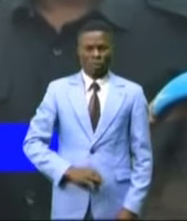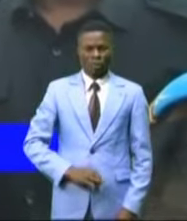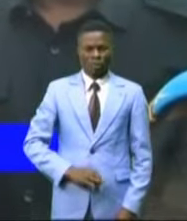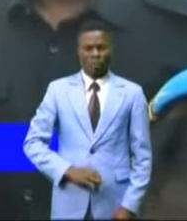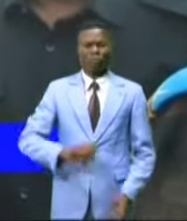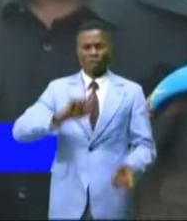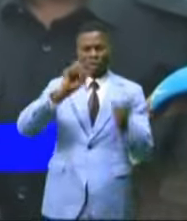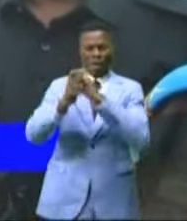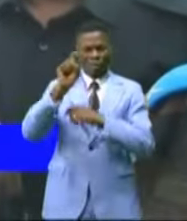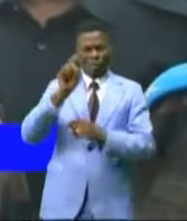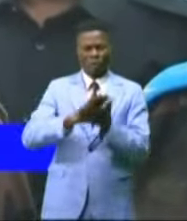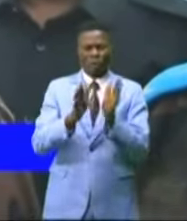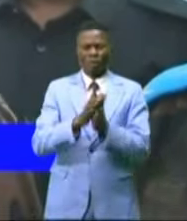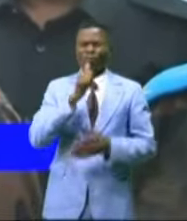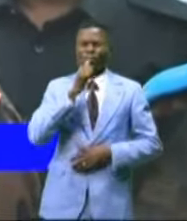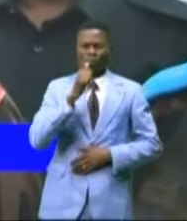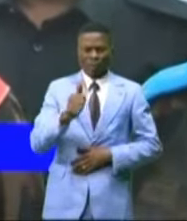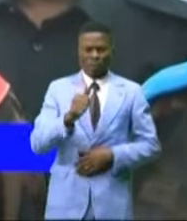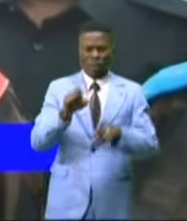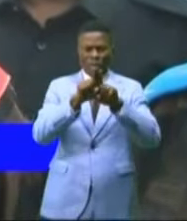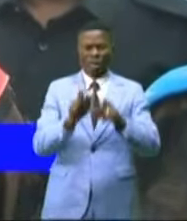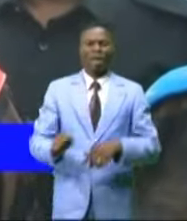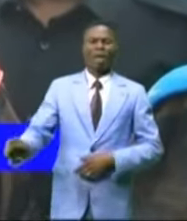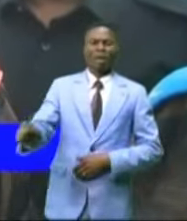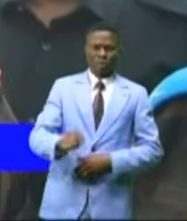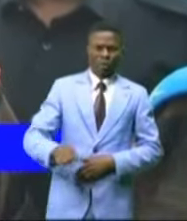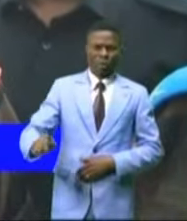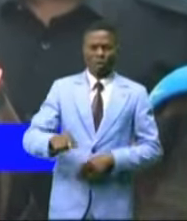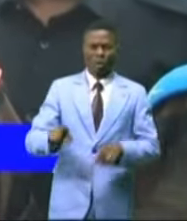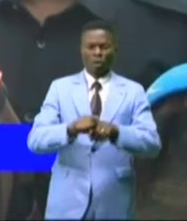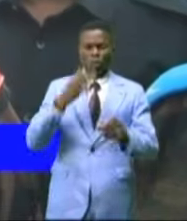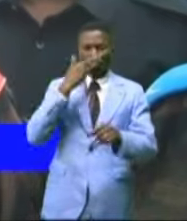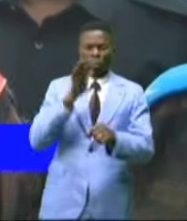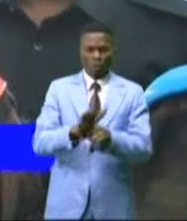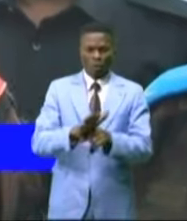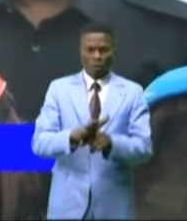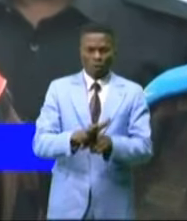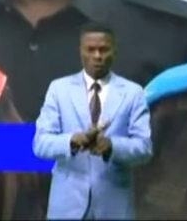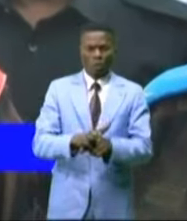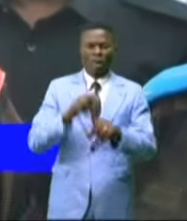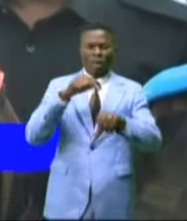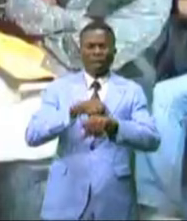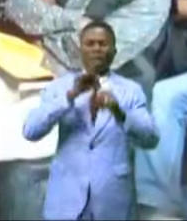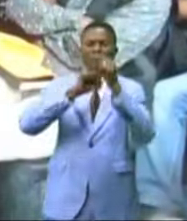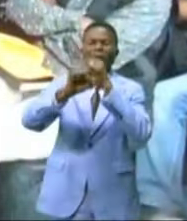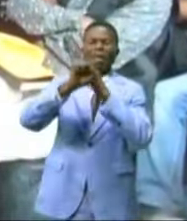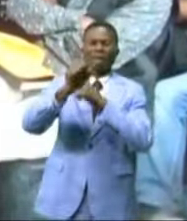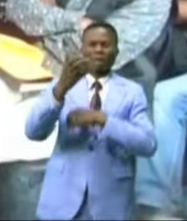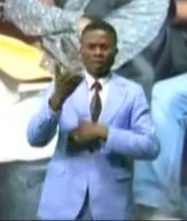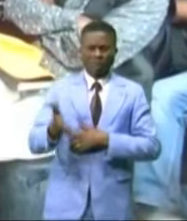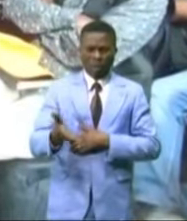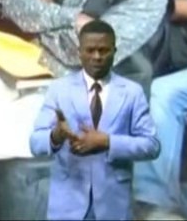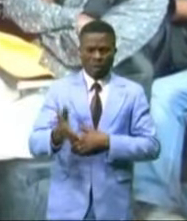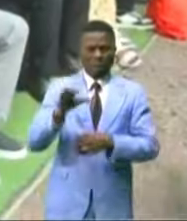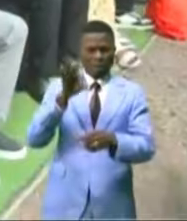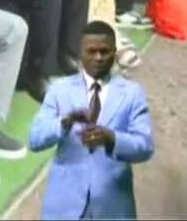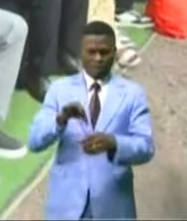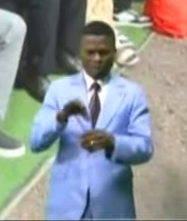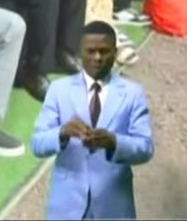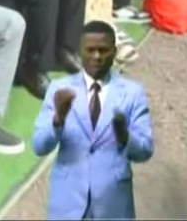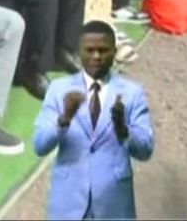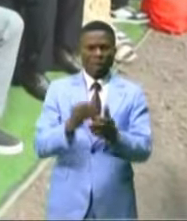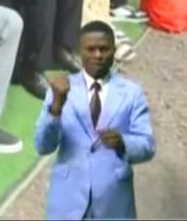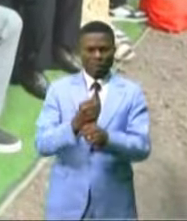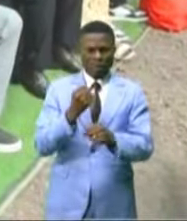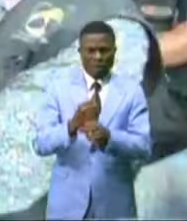modernisation de la ville et des territoires comme il a promis pendant la campagne électorale il s'y est de signaler que les